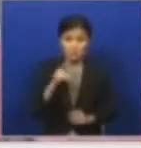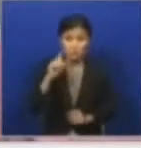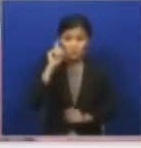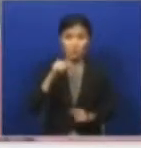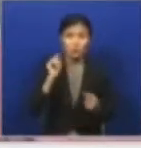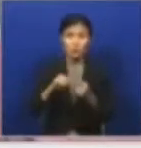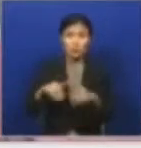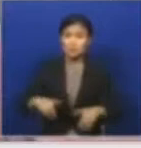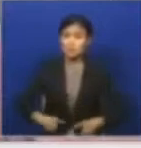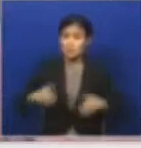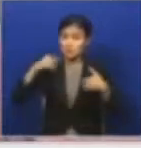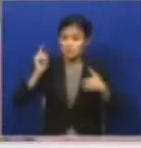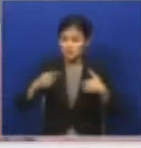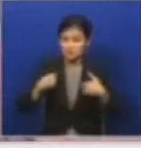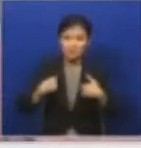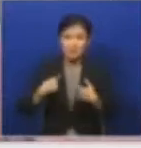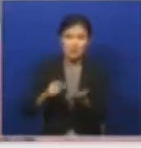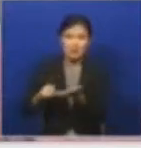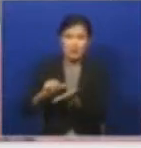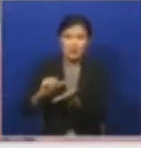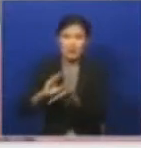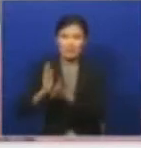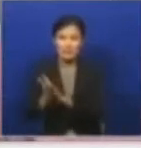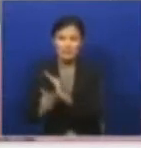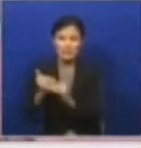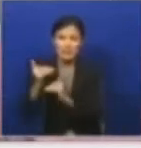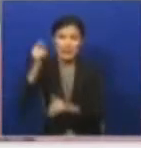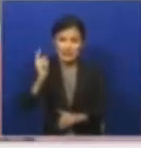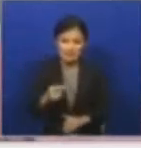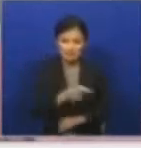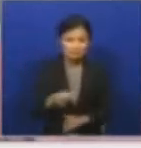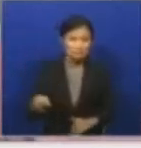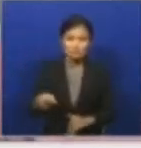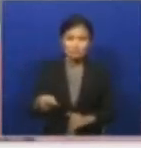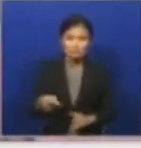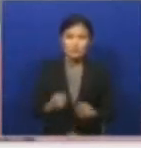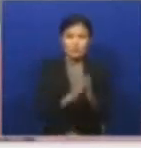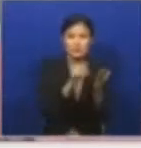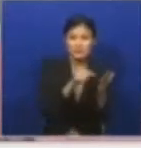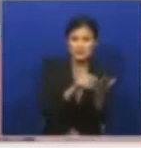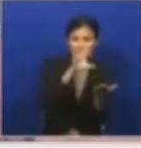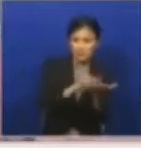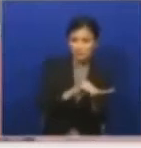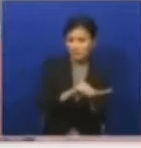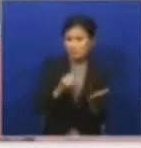ที่ว่าได้รับการปรับปรุงได้รับการปฏิรูปในรอบ 2-3 ปีมาเนี่ยหรือปี